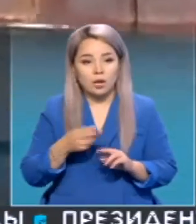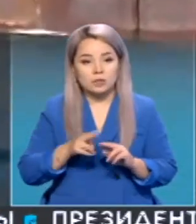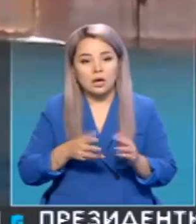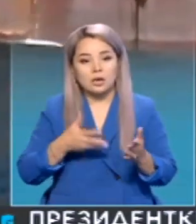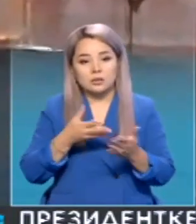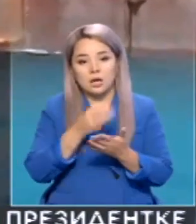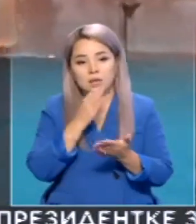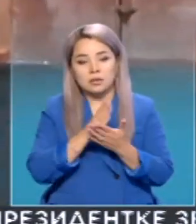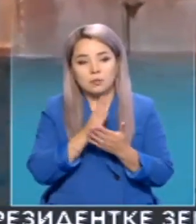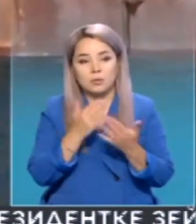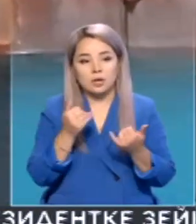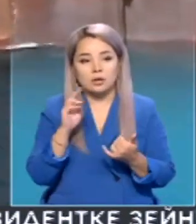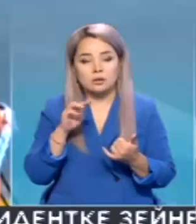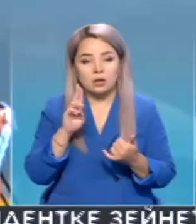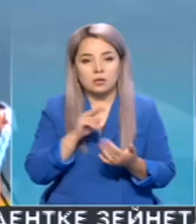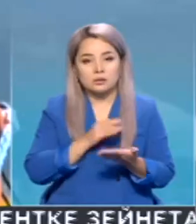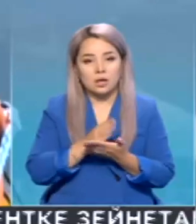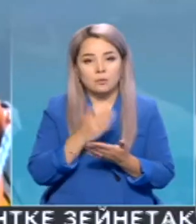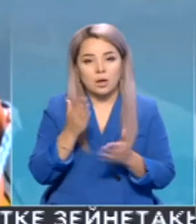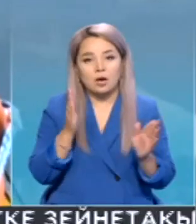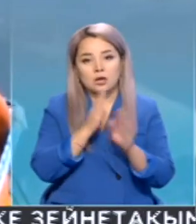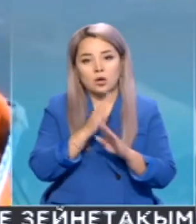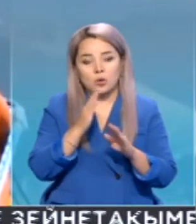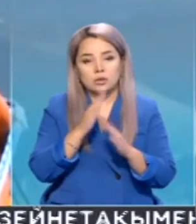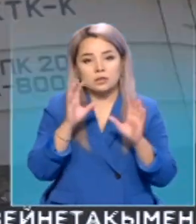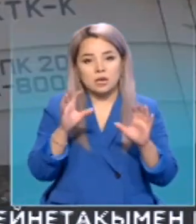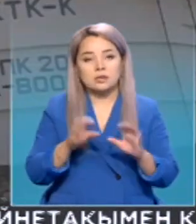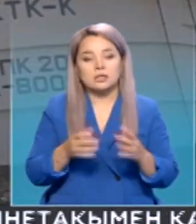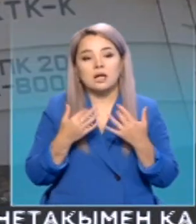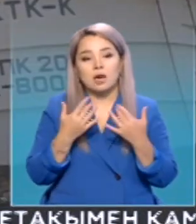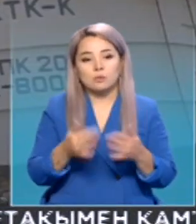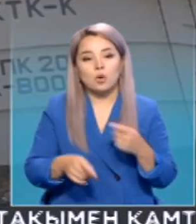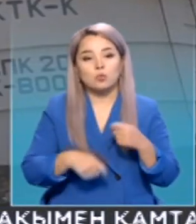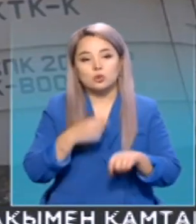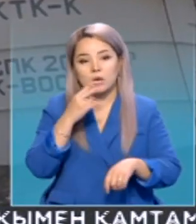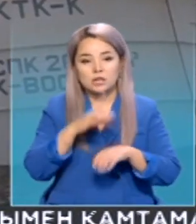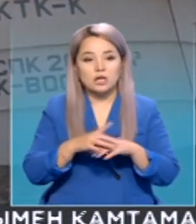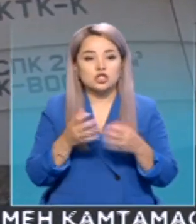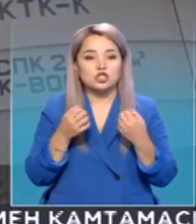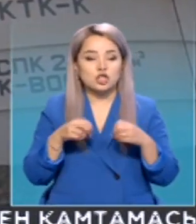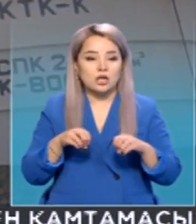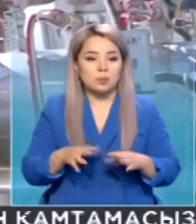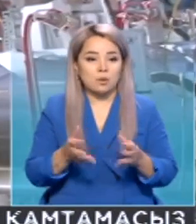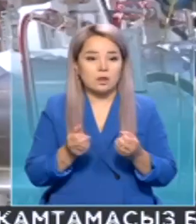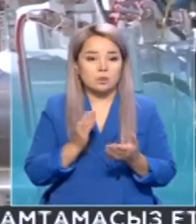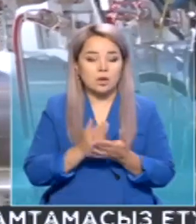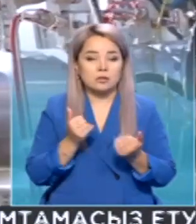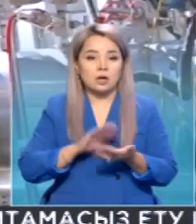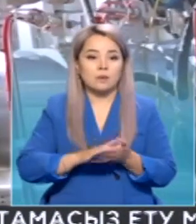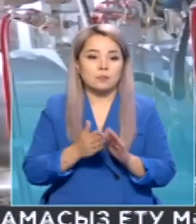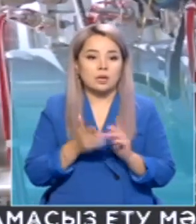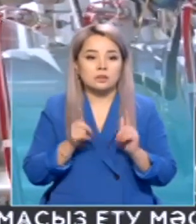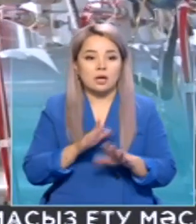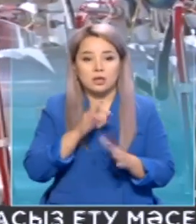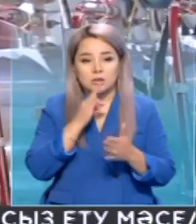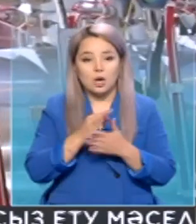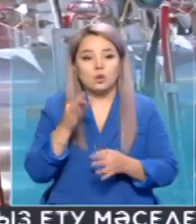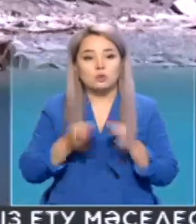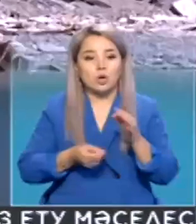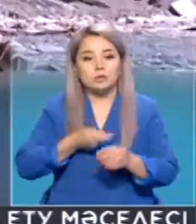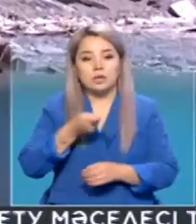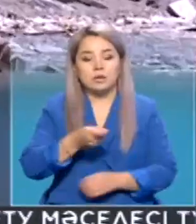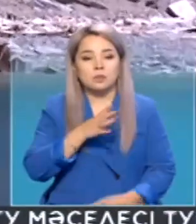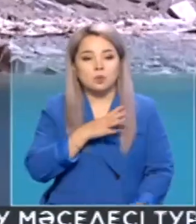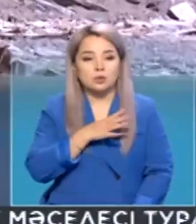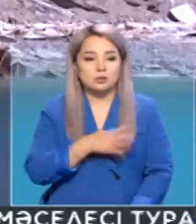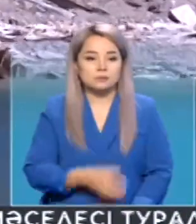Приморск аудандық соты КТК қызметіне қатысты экологиялық заң талаптарын бұзды деген шешім қабылдаған болатын. Бірақ консорциум мұнымен келіспей, сотқа шағым